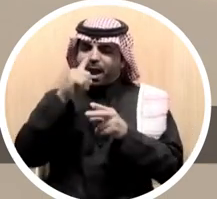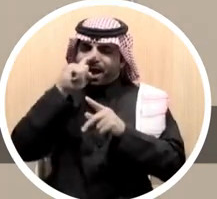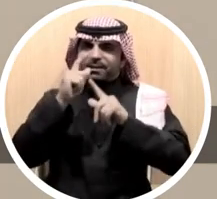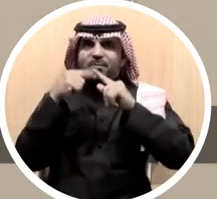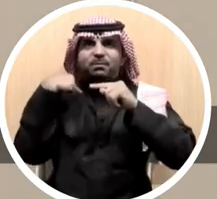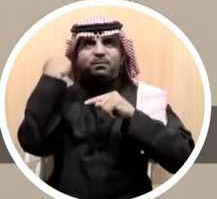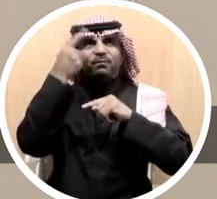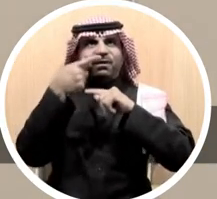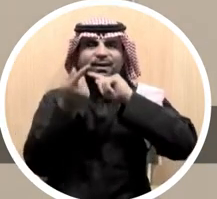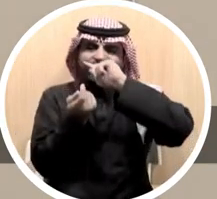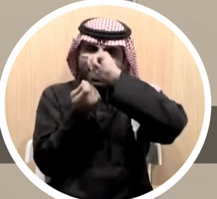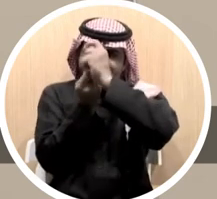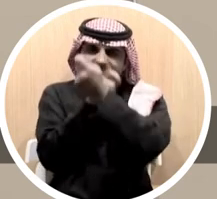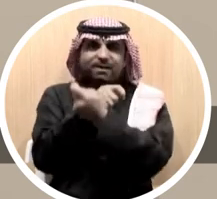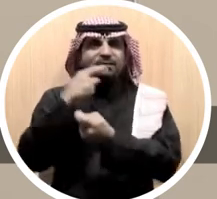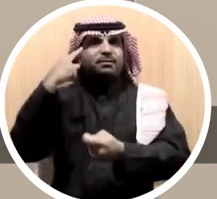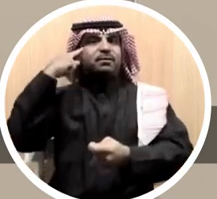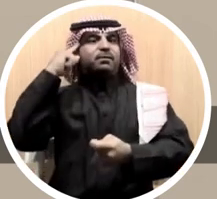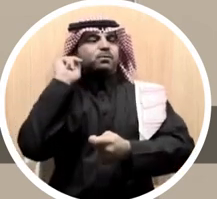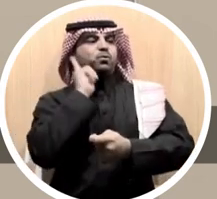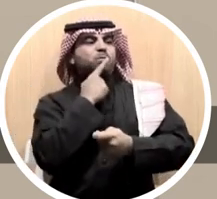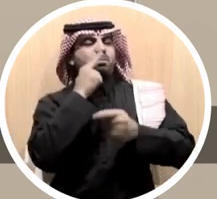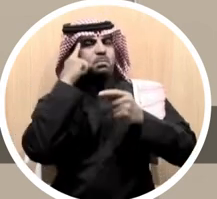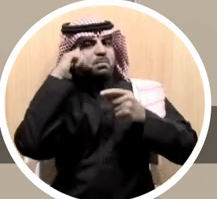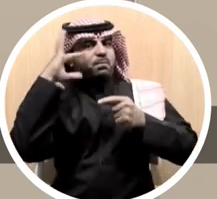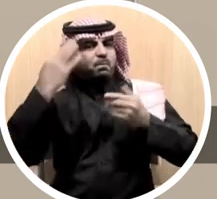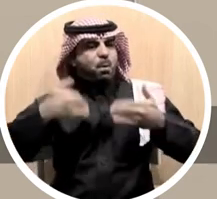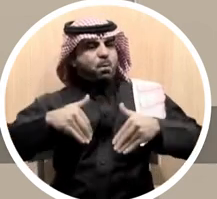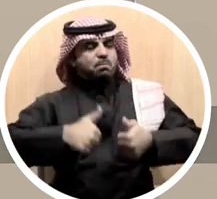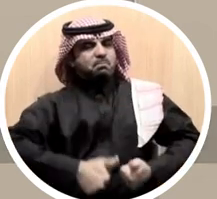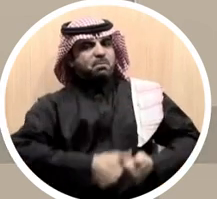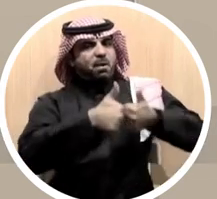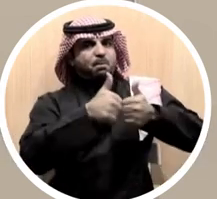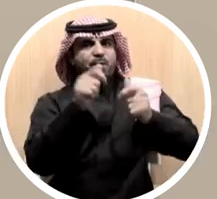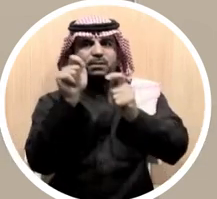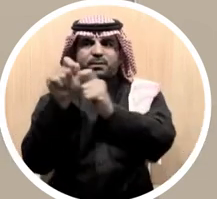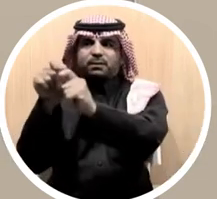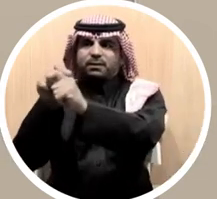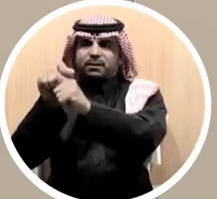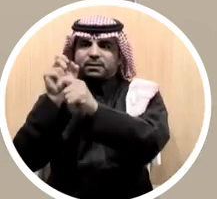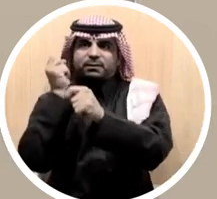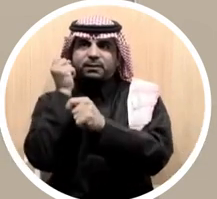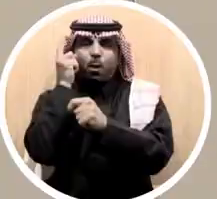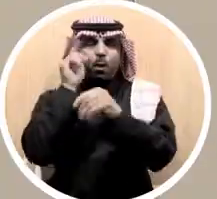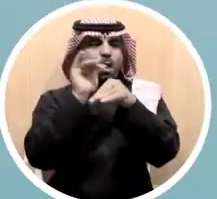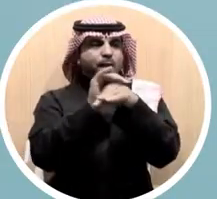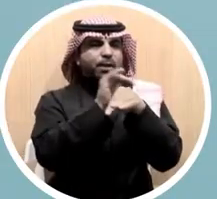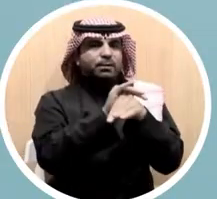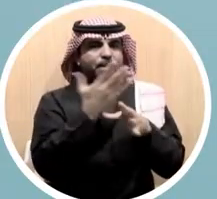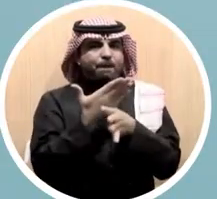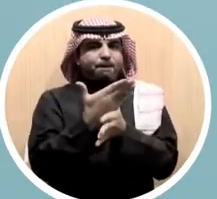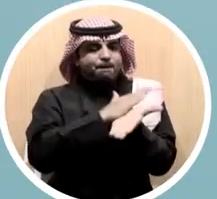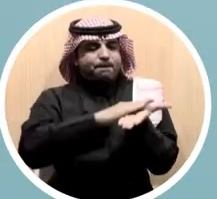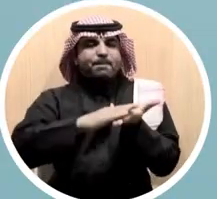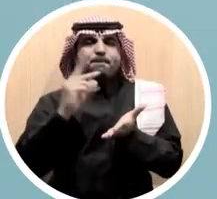عمرانية وخدمات ومواقع إلكترونية مهيئة للأشخاص ذوي الإعاقة. نرى الخدمات التيسيرية التي يتمتع